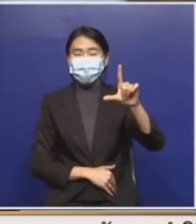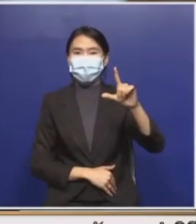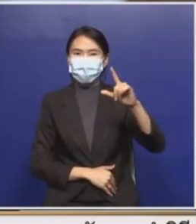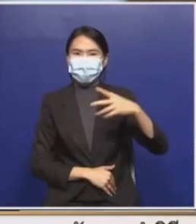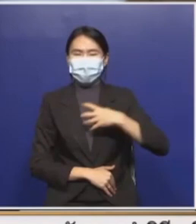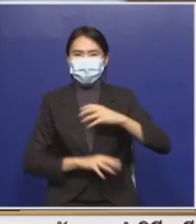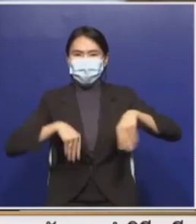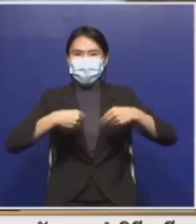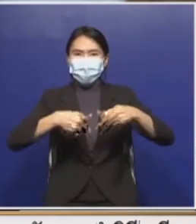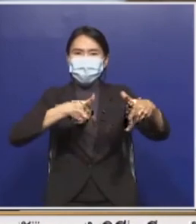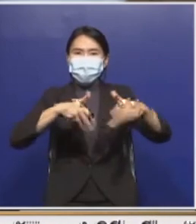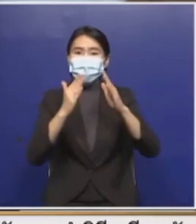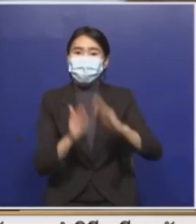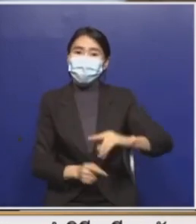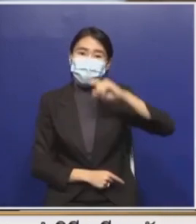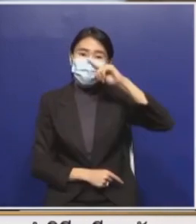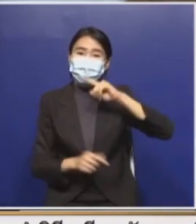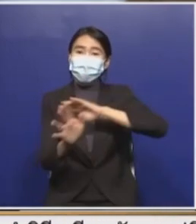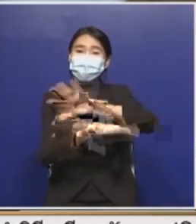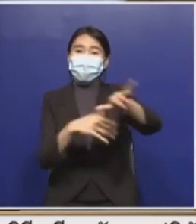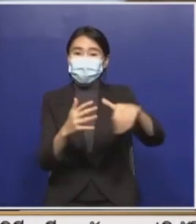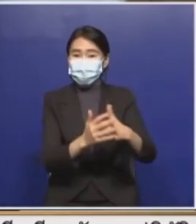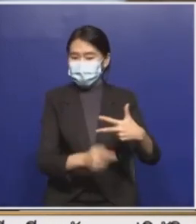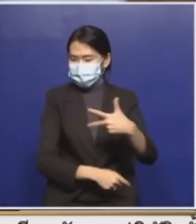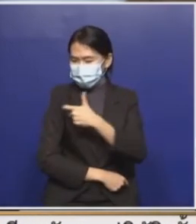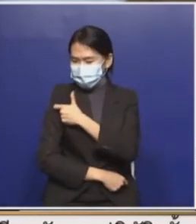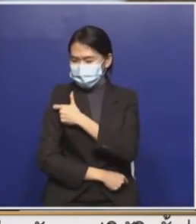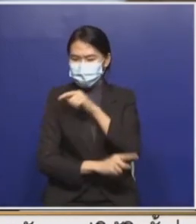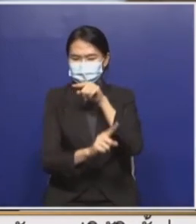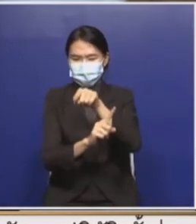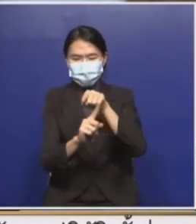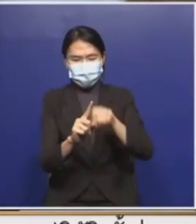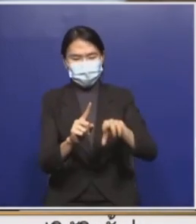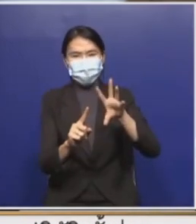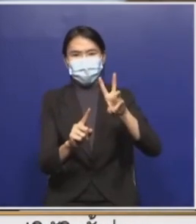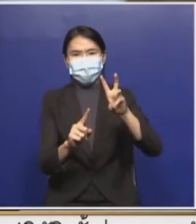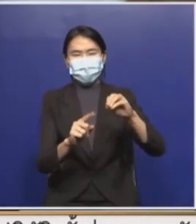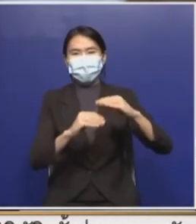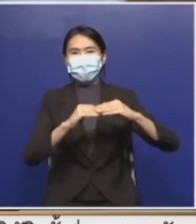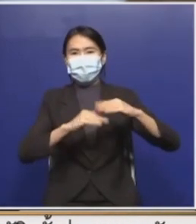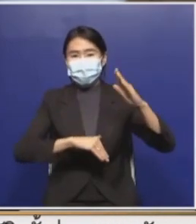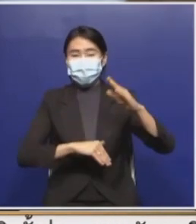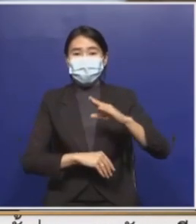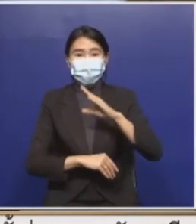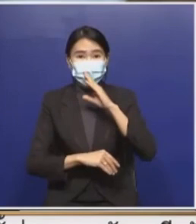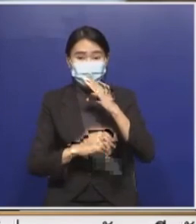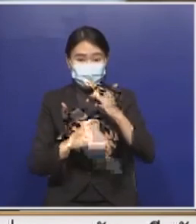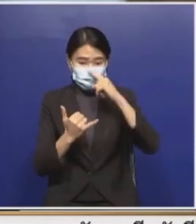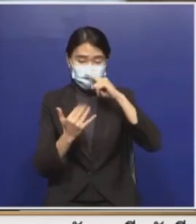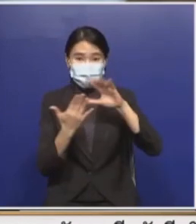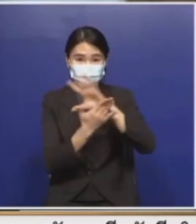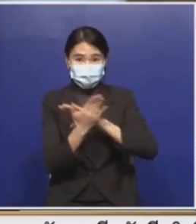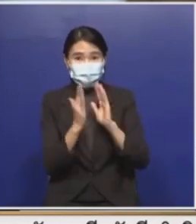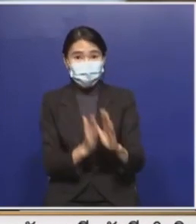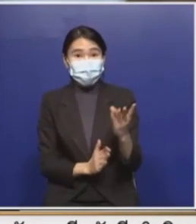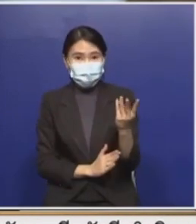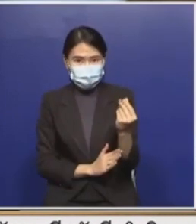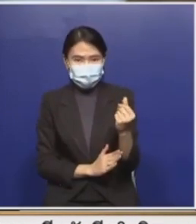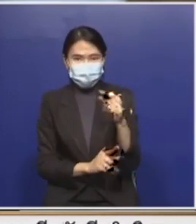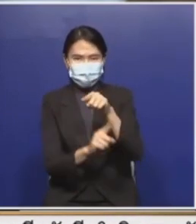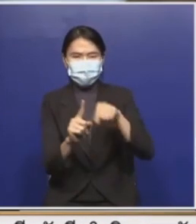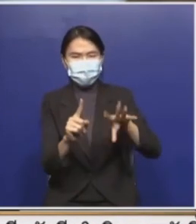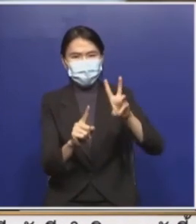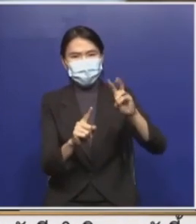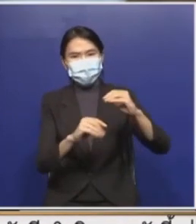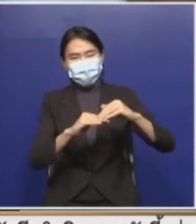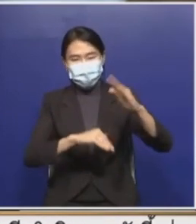าชนคนทั่วไปได้ประมาณสัก 60% ของคนที่มีอยู่ในทั่วประเทศก็จะเกิดความ